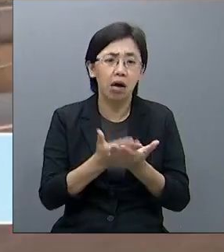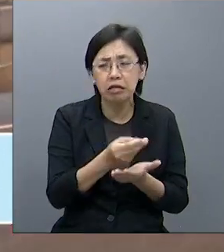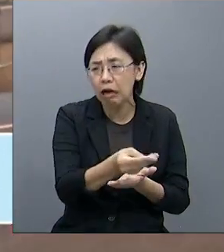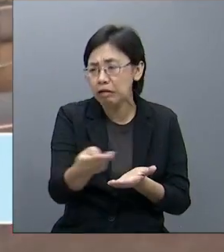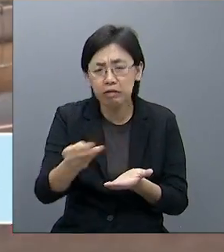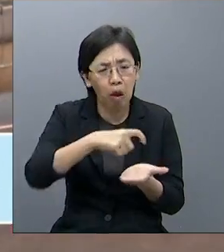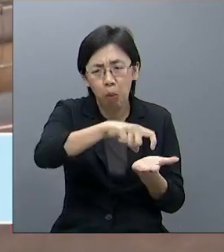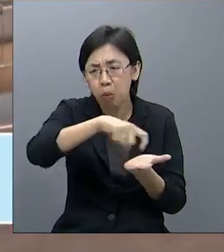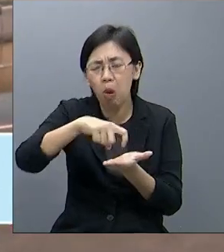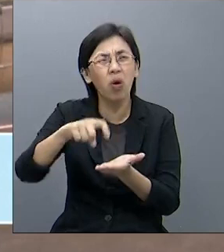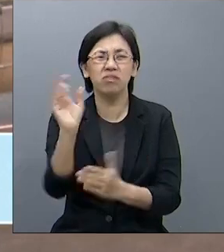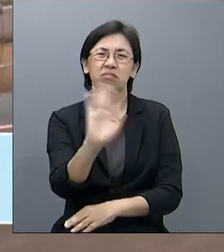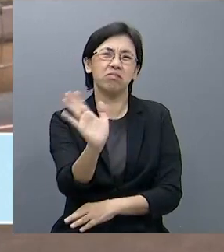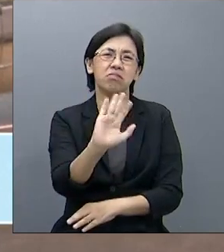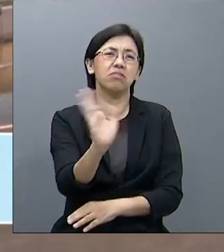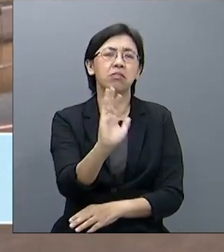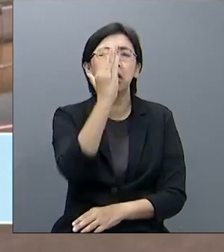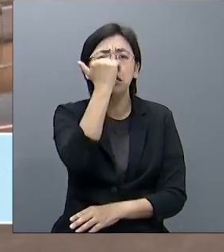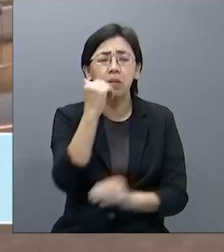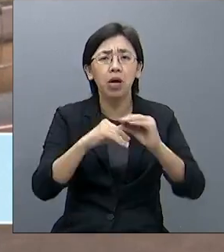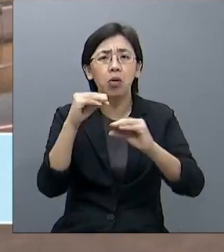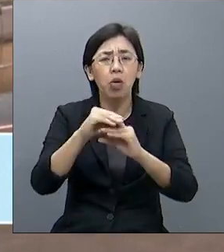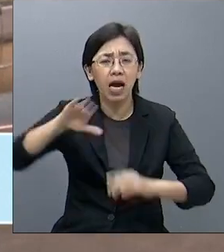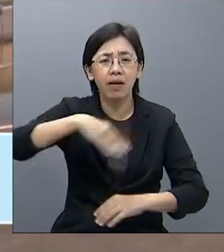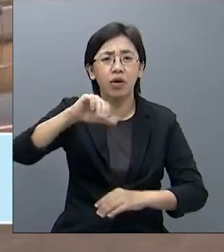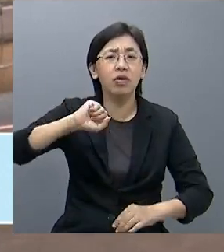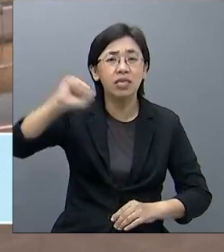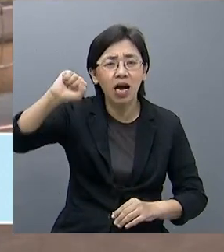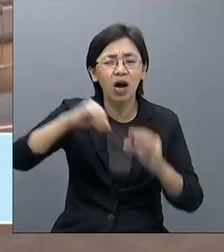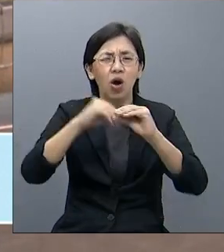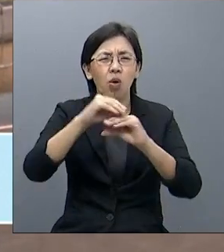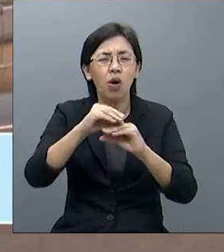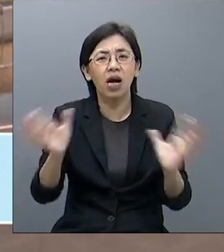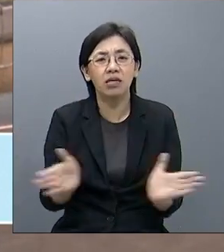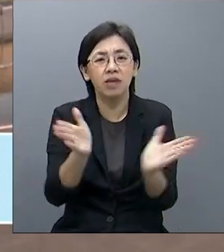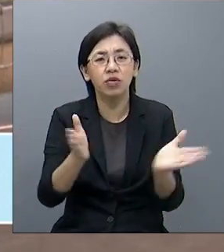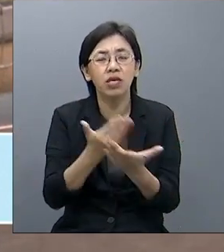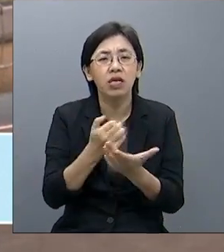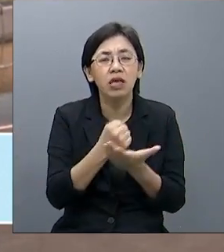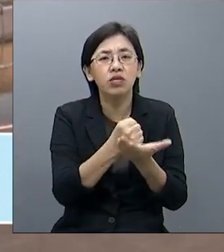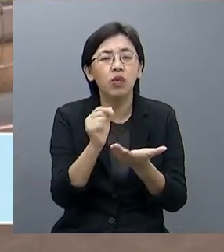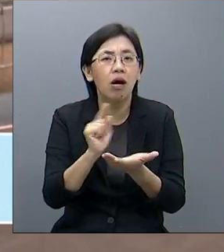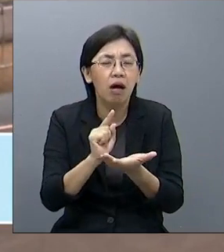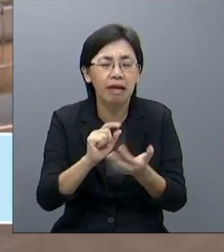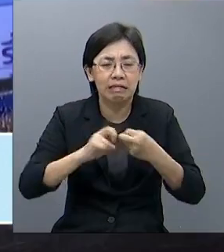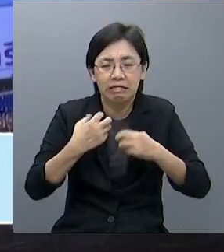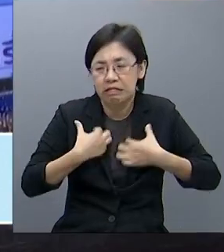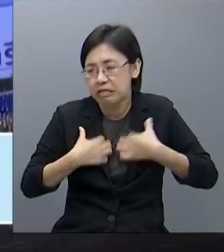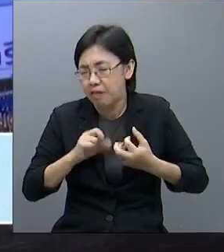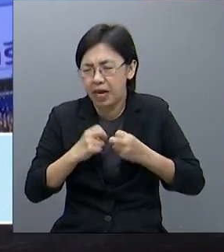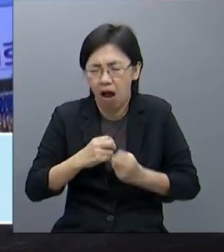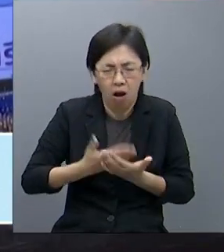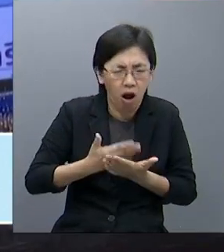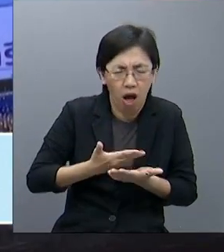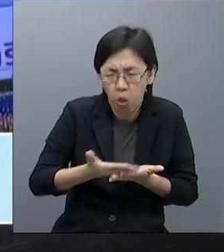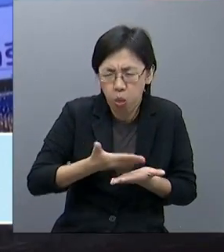ที่ถูกกล่าวอ้างแต่อย่างใดเนื่องจากโครงการเราชนะเป็นโครงการที่สนับสนุนวงเงินช่วยเหลือเพื่อบรรเทาภาระค่าครองชีพให้